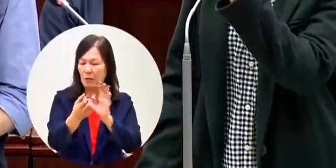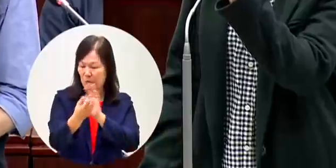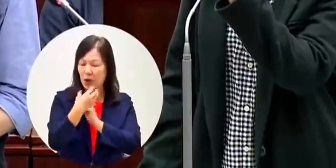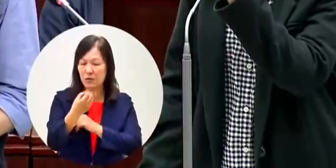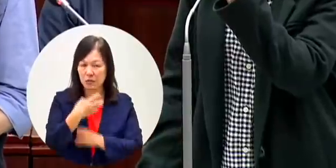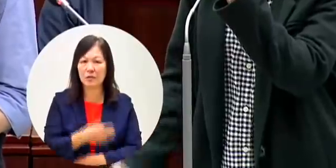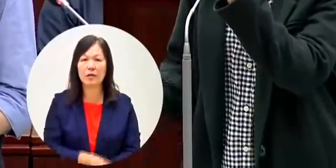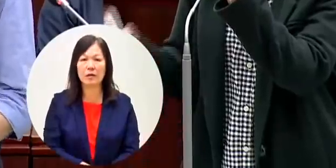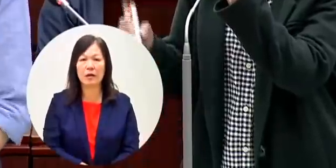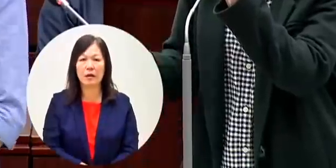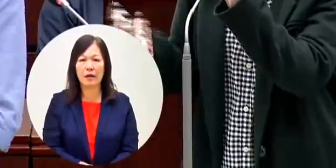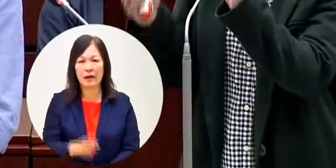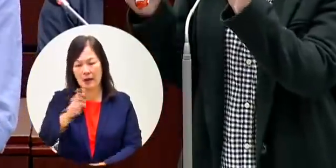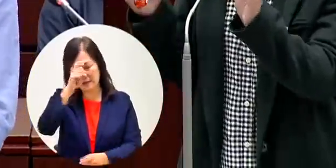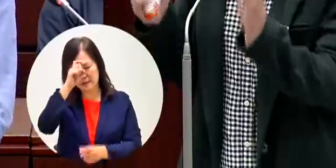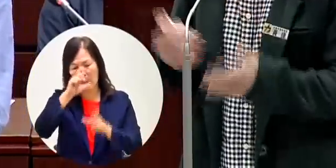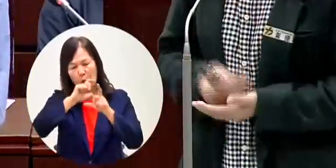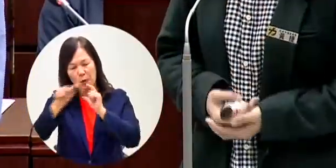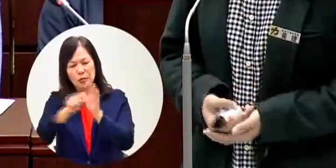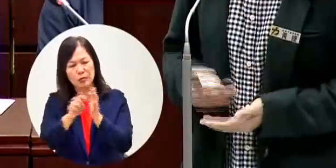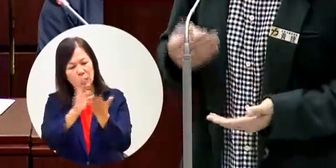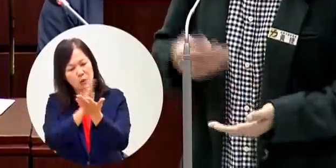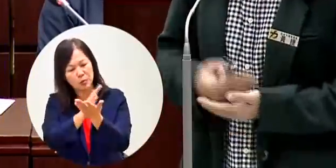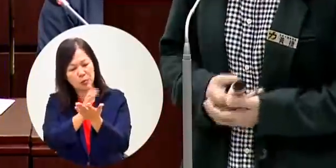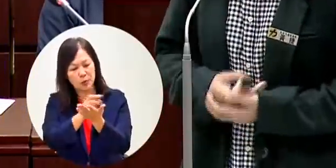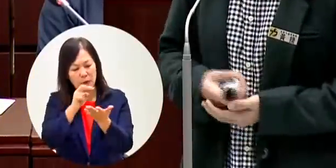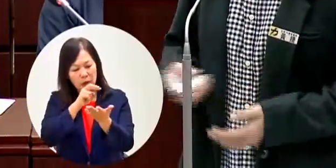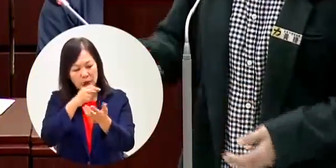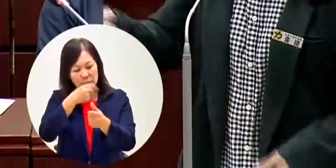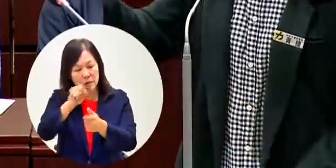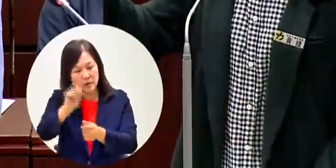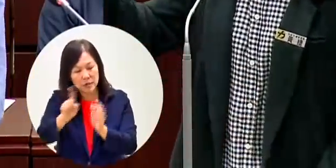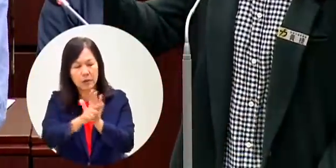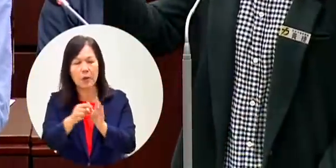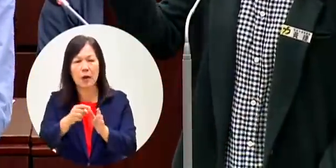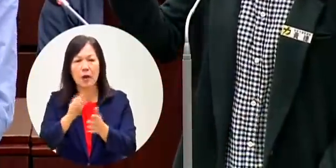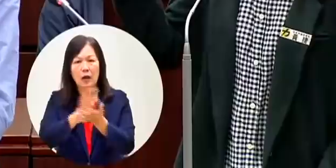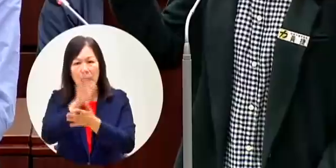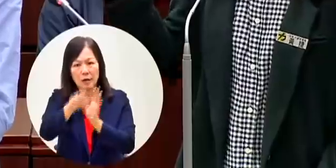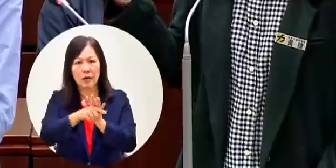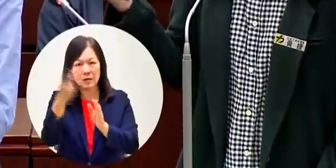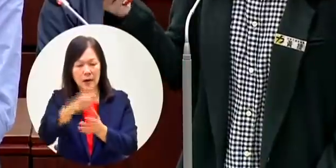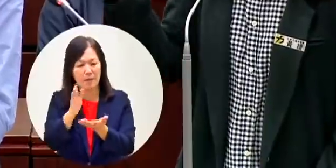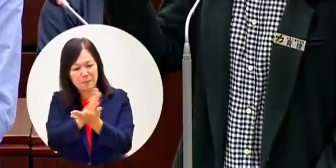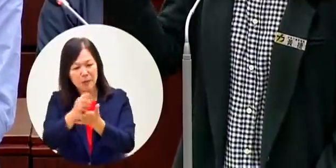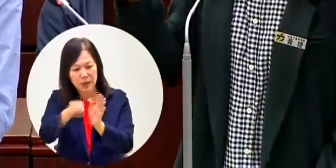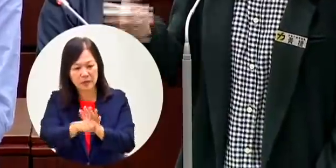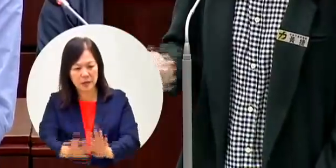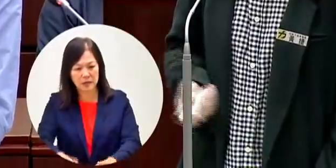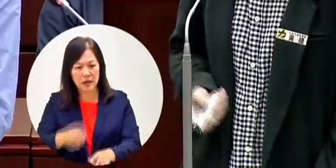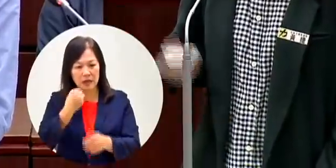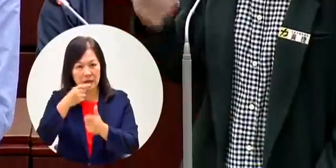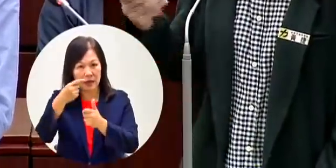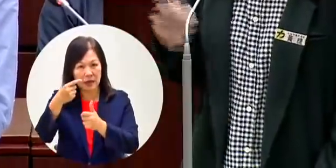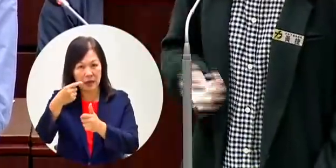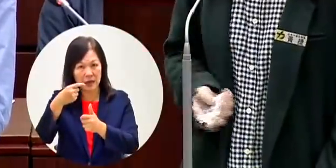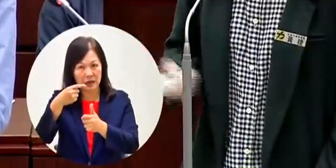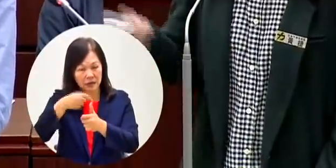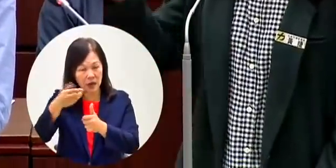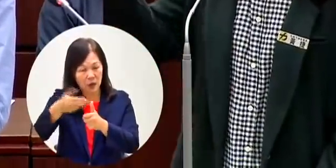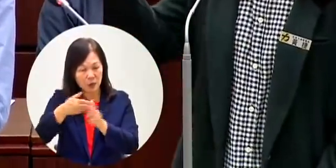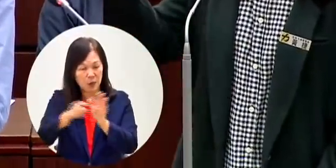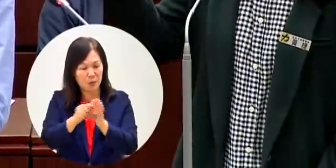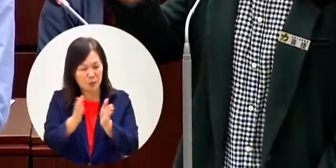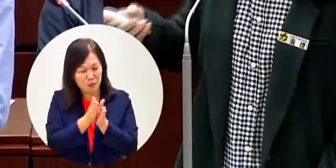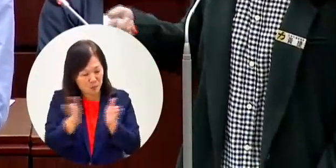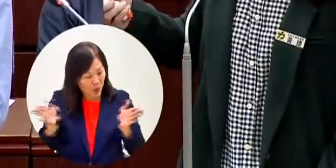课本的内容长什么样子，再来评论说现在的性教育会不会太开放，而不是说它是一个健康而且应该要被